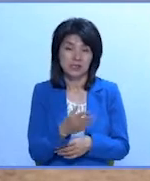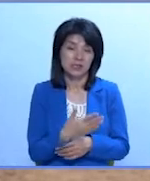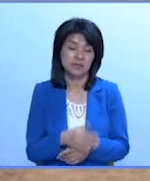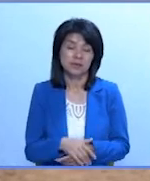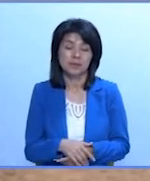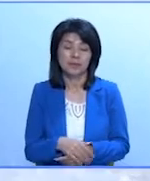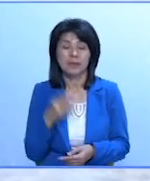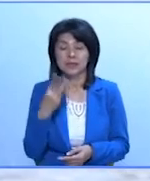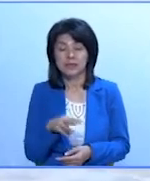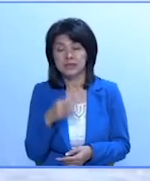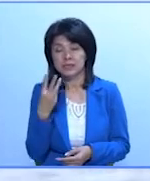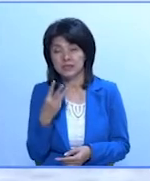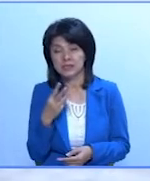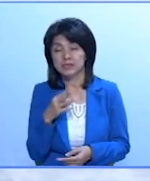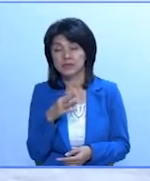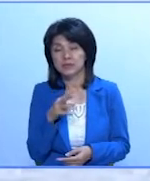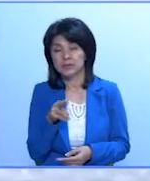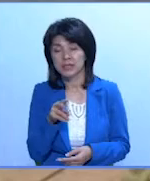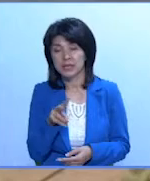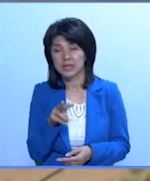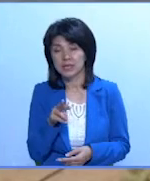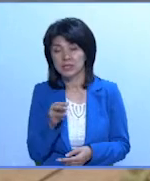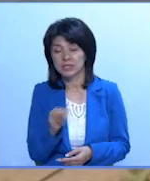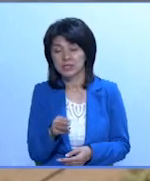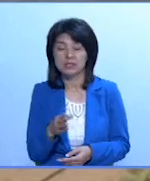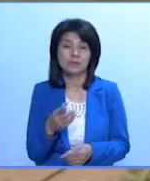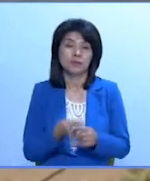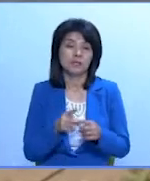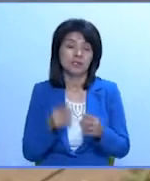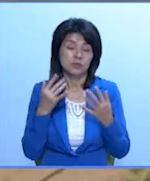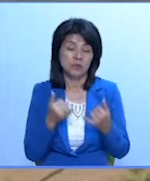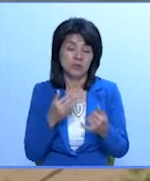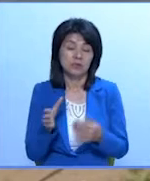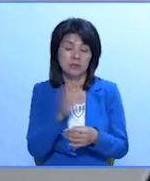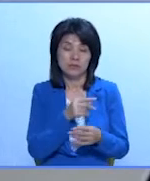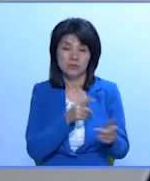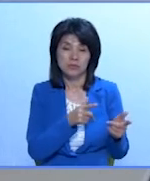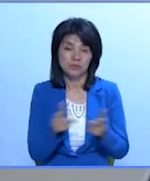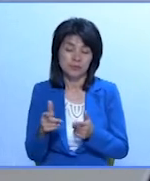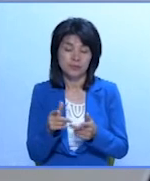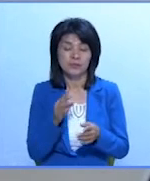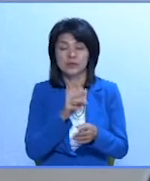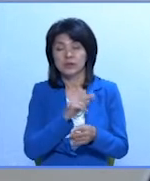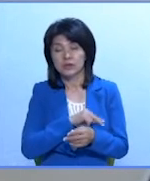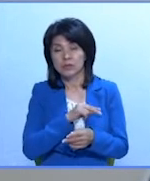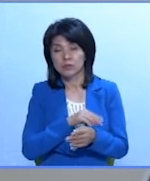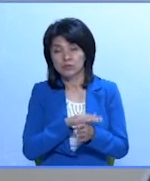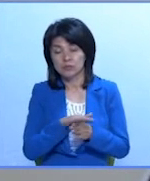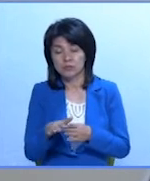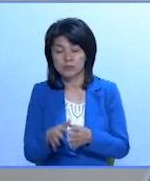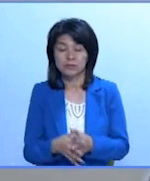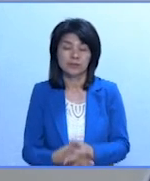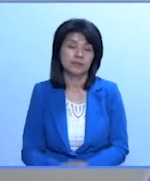пляжа, 16 коммунальных и 17 частных. Сейчас там активно ведутся подготовительные работы. По поручению Акима области